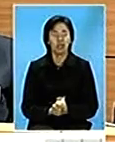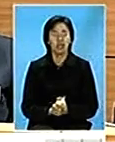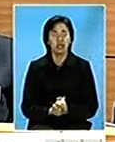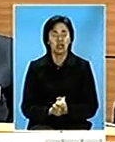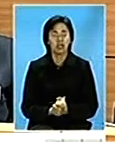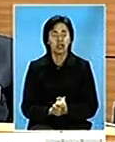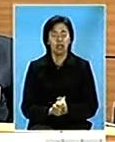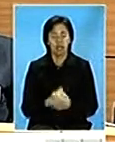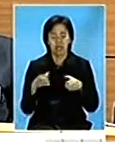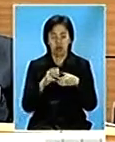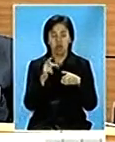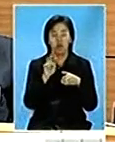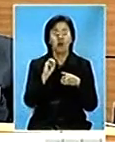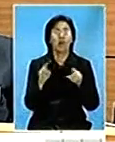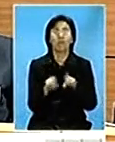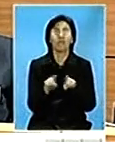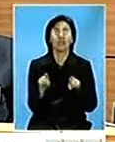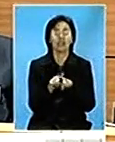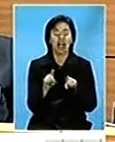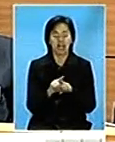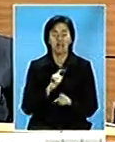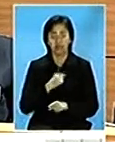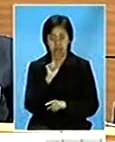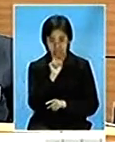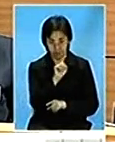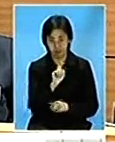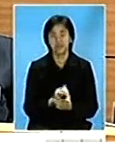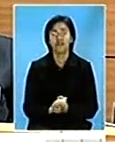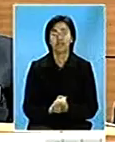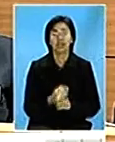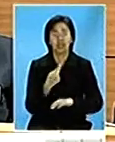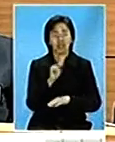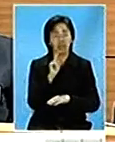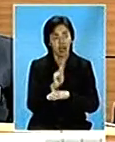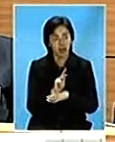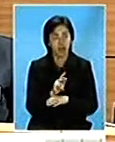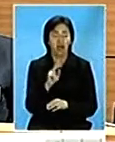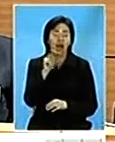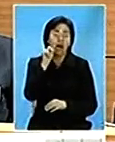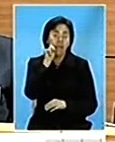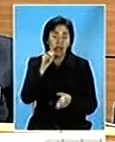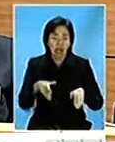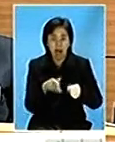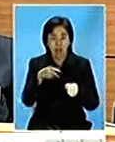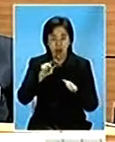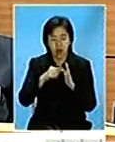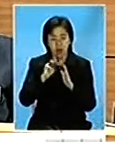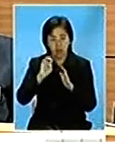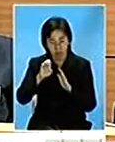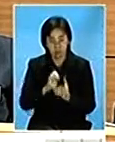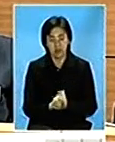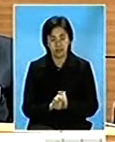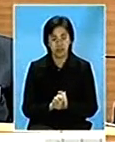ในครม.ด้วยกันท่านประธานครับเนื่องจากลำน้ำพุงเนี่ยระยะทางจ